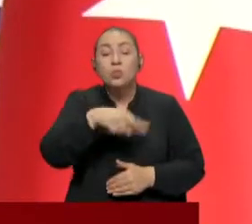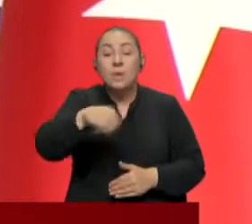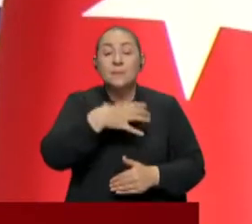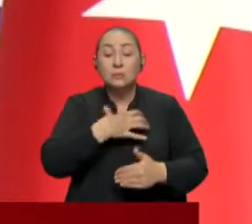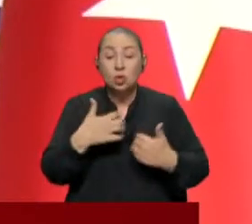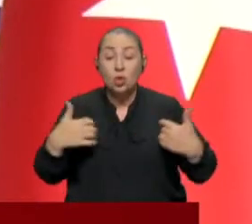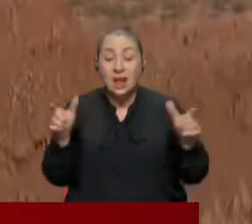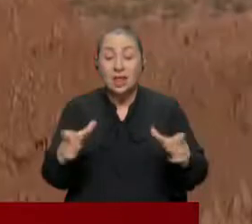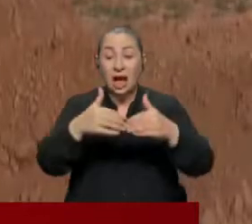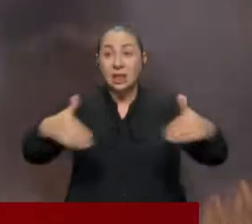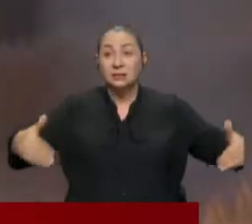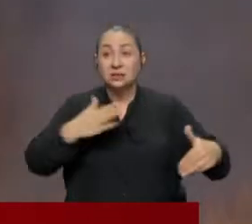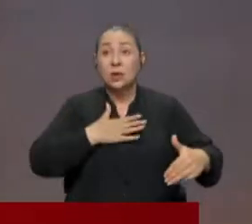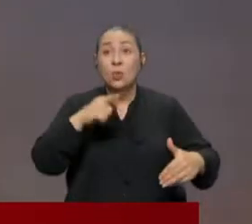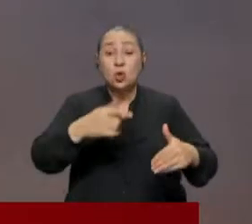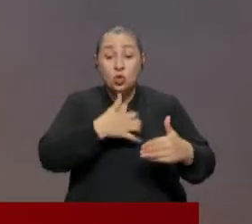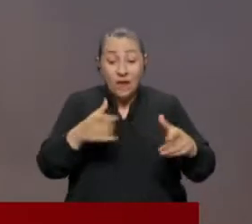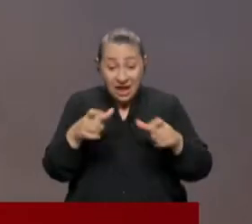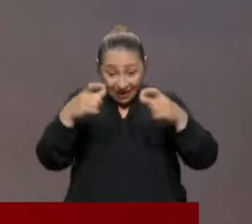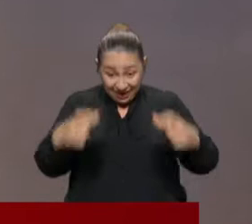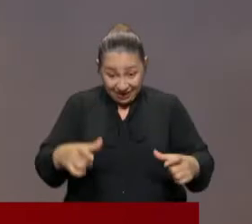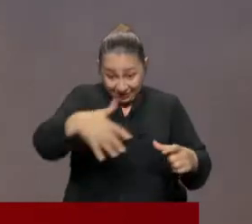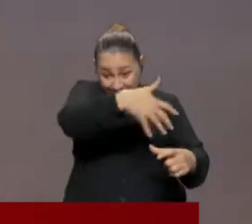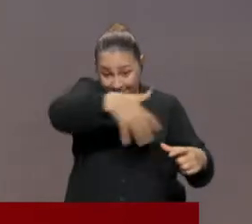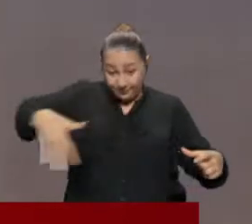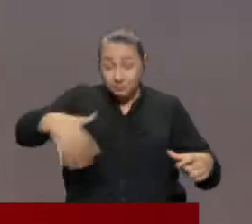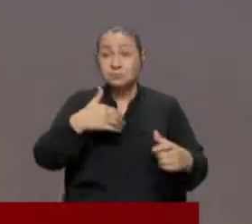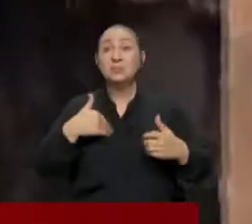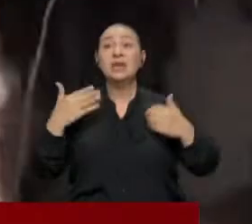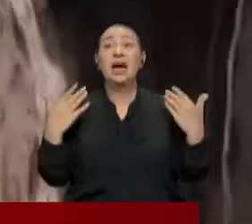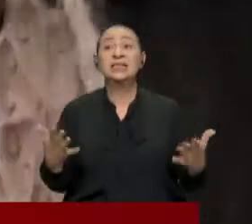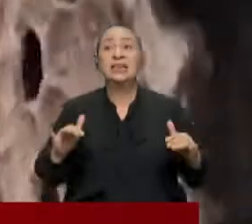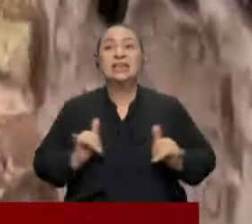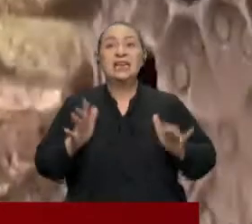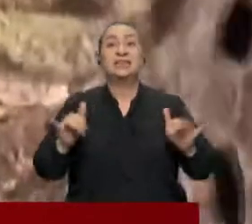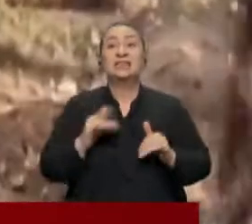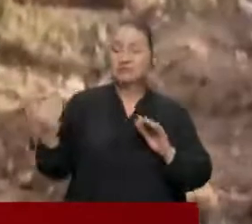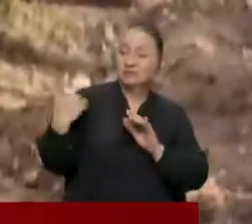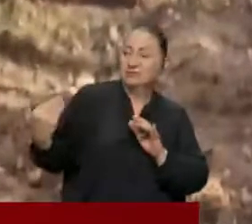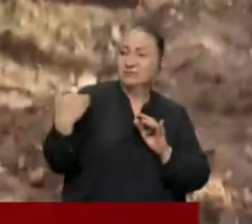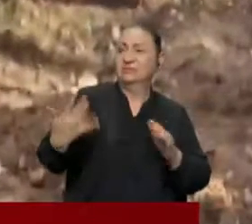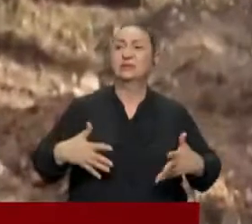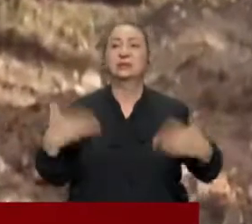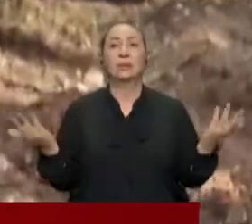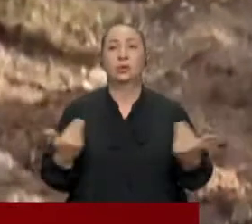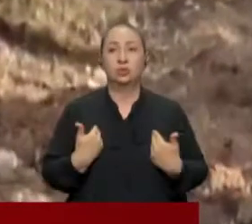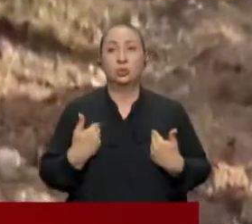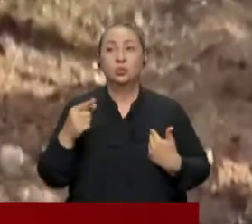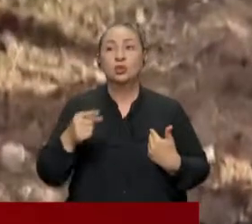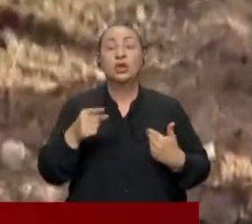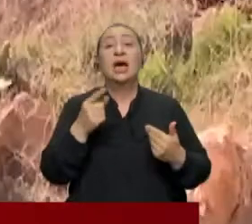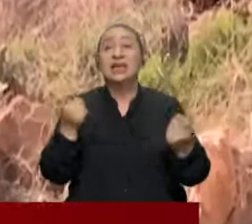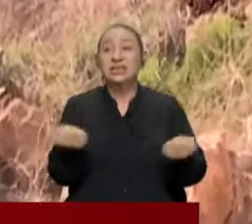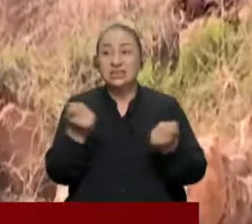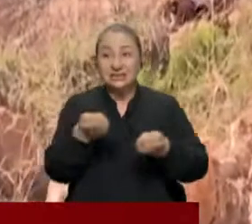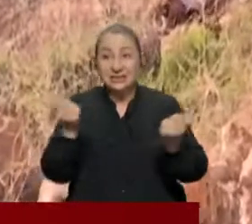bizim güvenlik alanımız. Bu güvenlik alanımızdan biz artık rahatsız edilmek istemiyoruz. Bunun